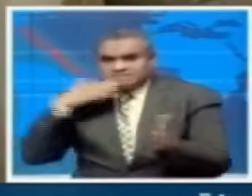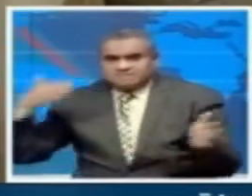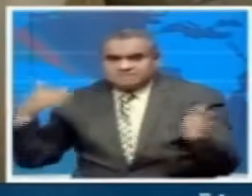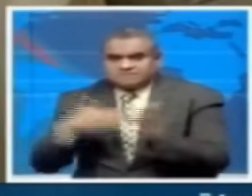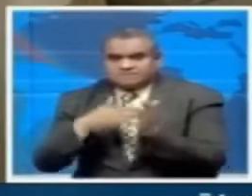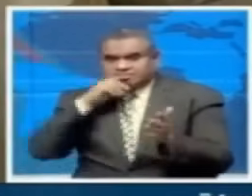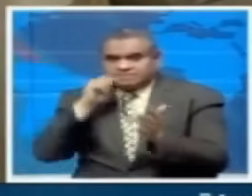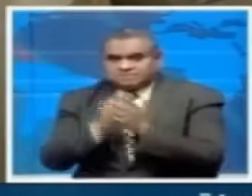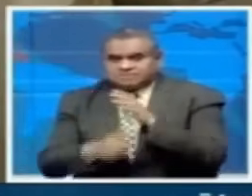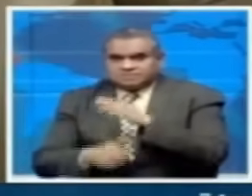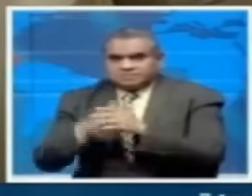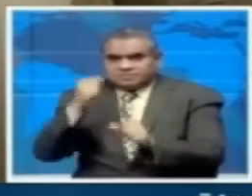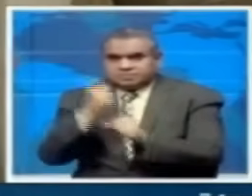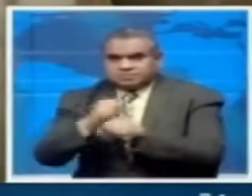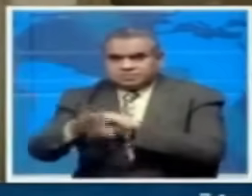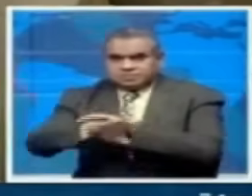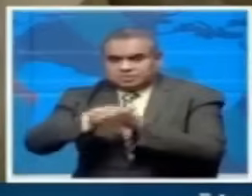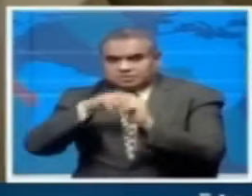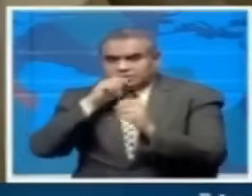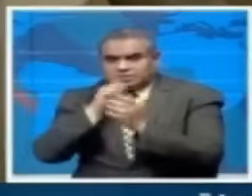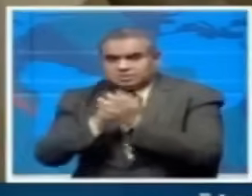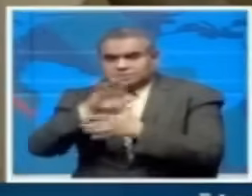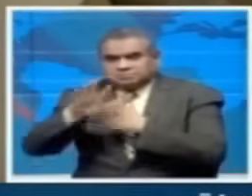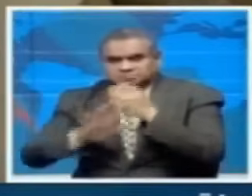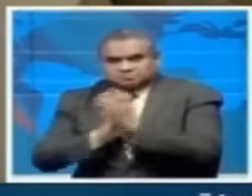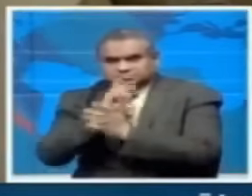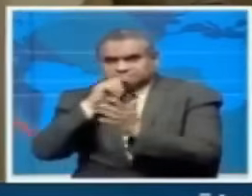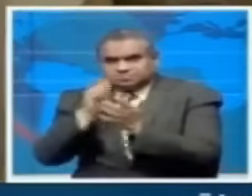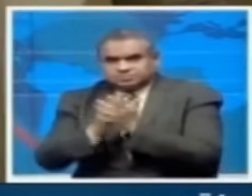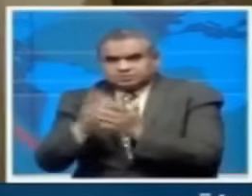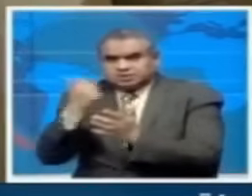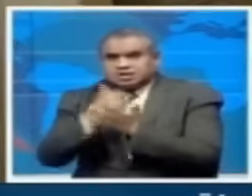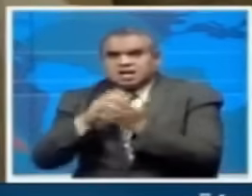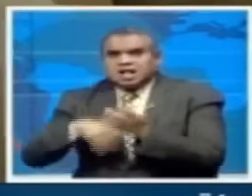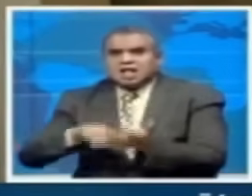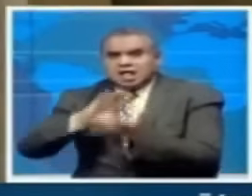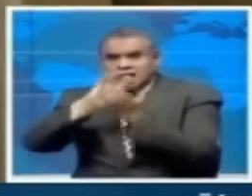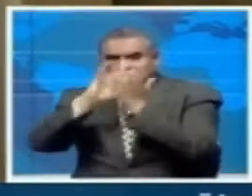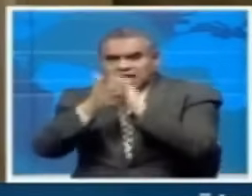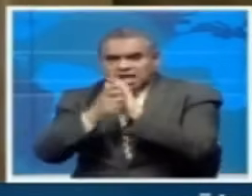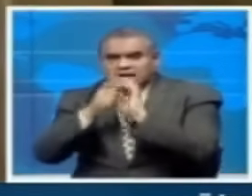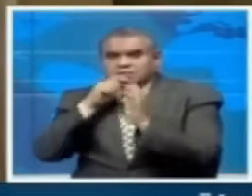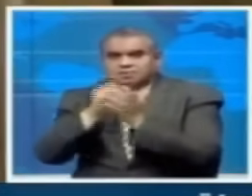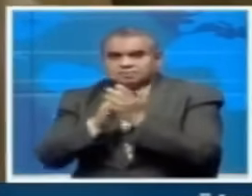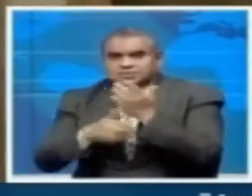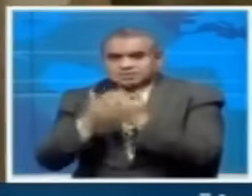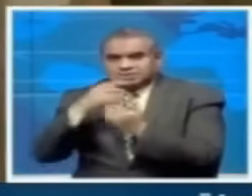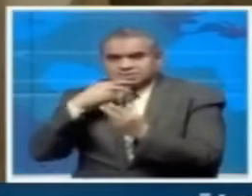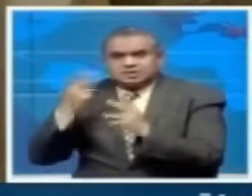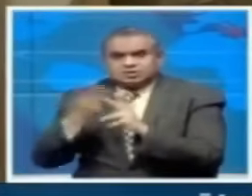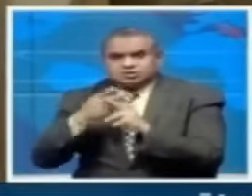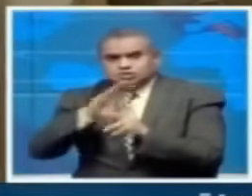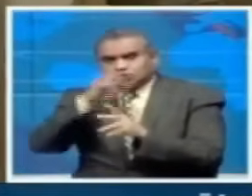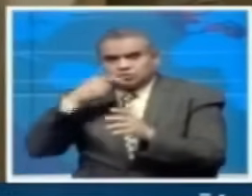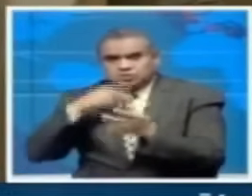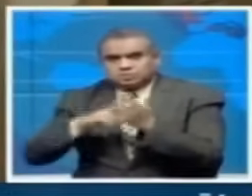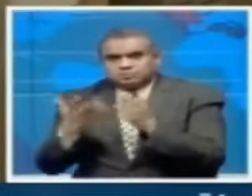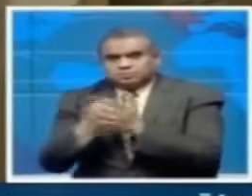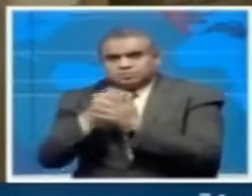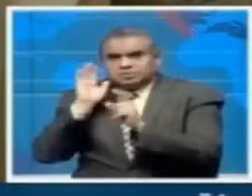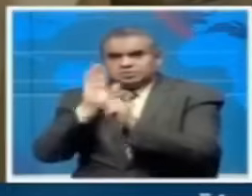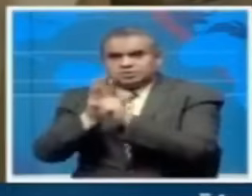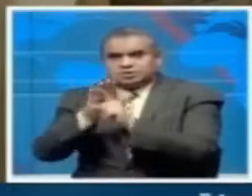التضحيات لم تضيع يعني سدى، لأنه في النهاية الرأي العام العالمي بيتغير وبيزداد التعاطف مع